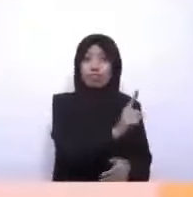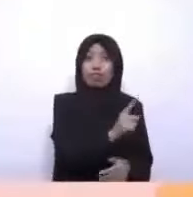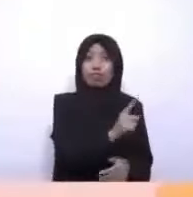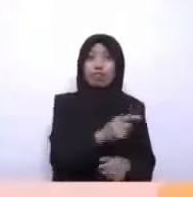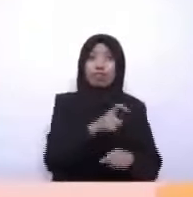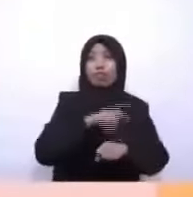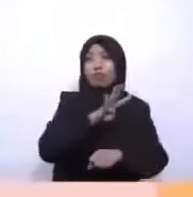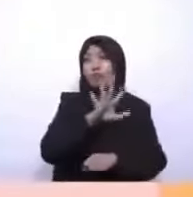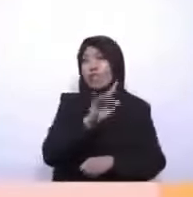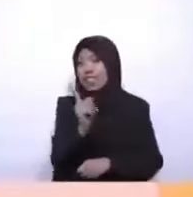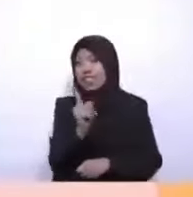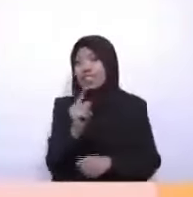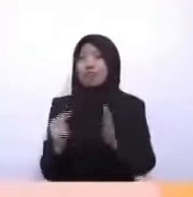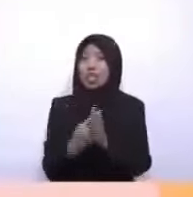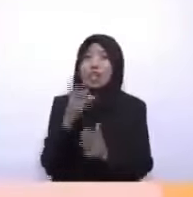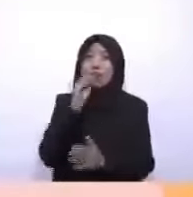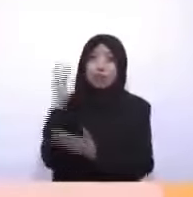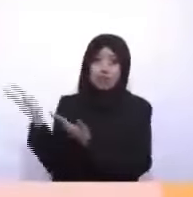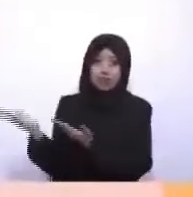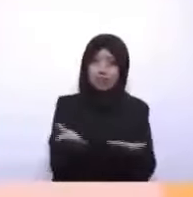sejak berbicara.